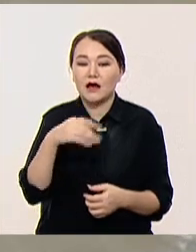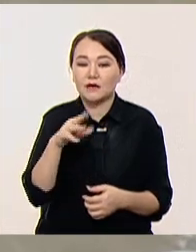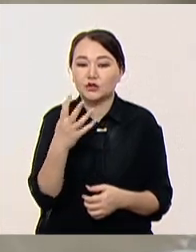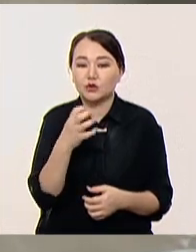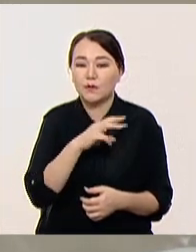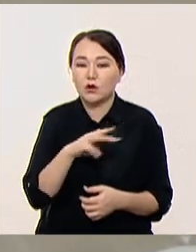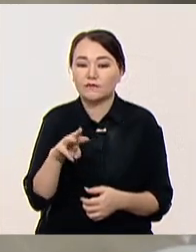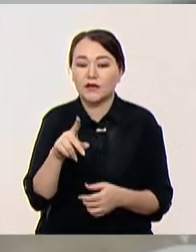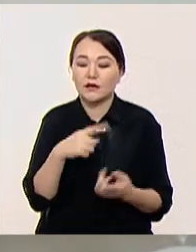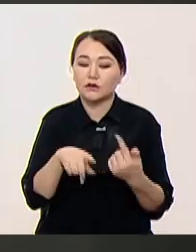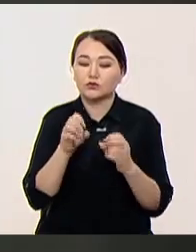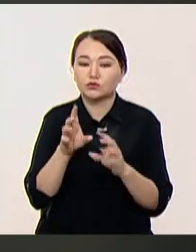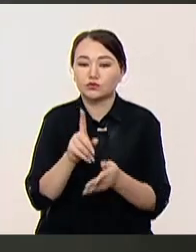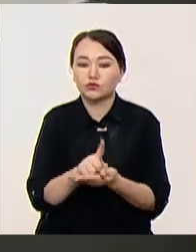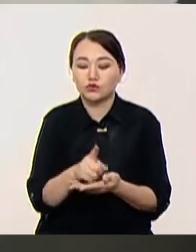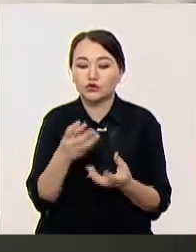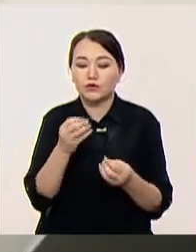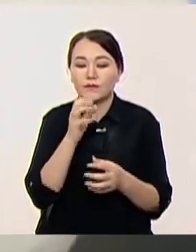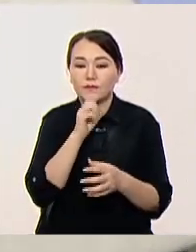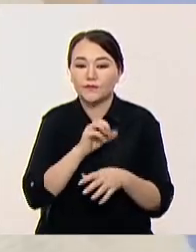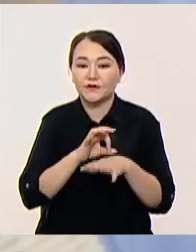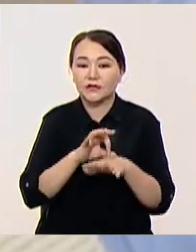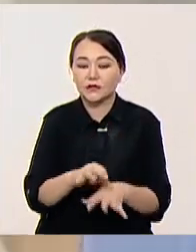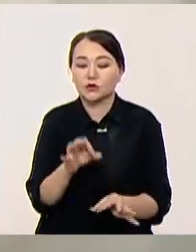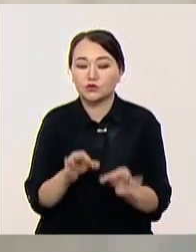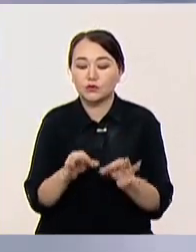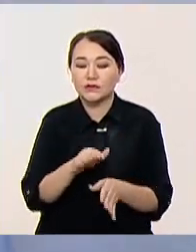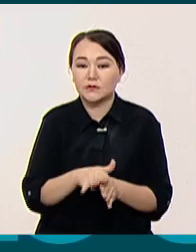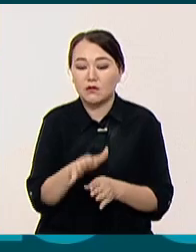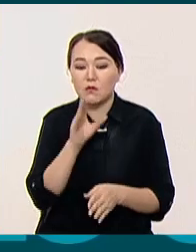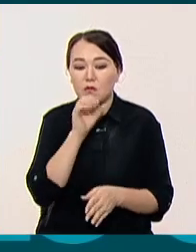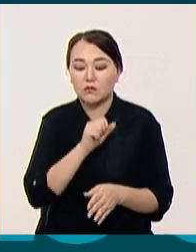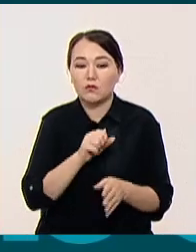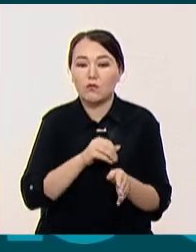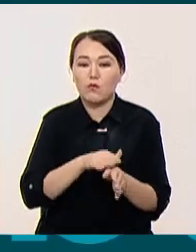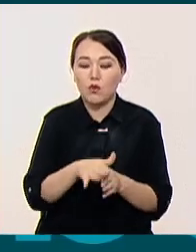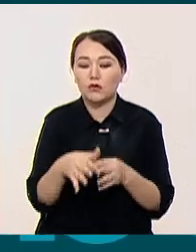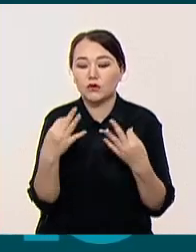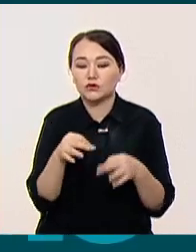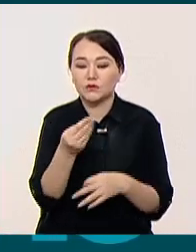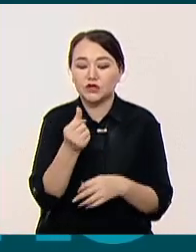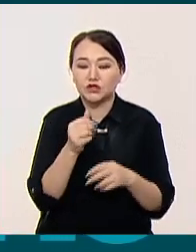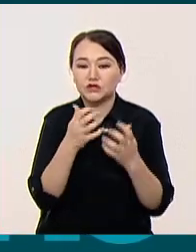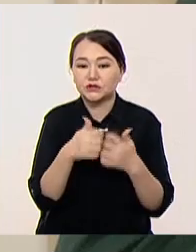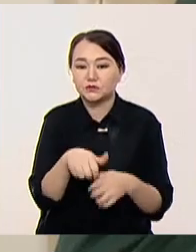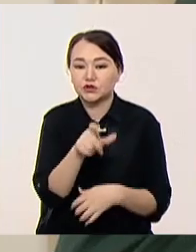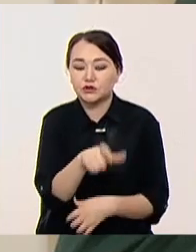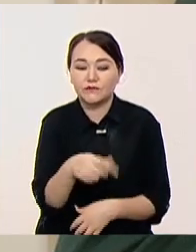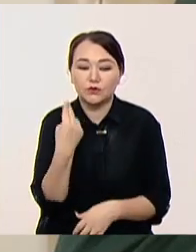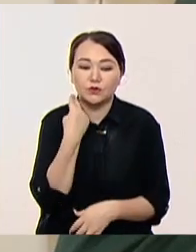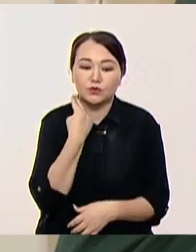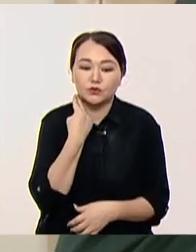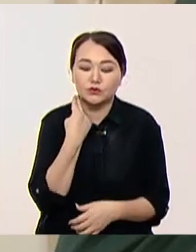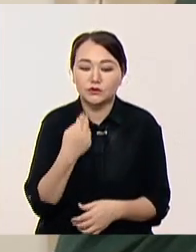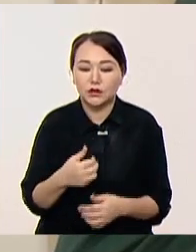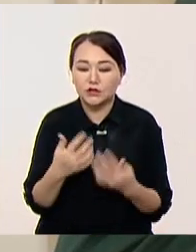рассказал юрист Кабит Омирбеков, проводить хищение судоисполнителям удается благодаря полному доступу к денежным средствам должника.